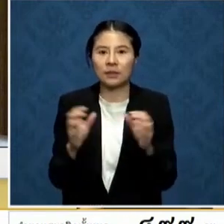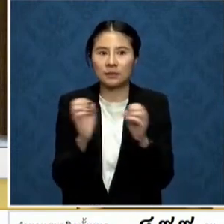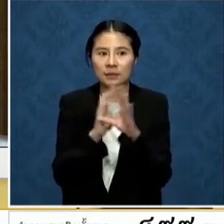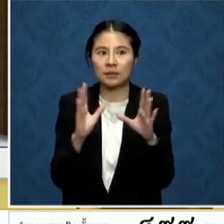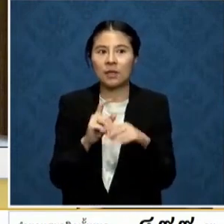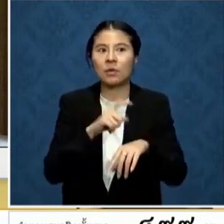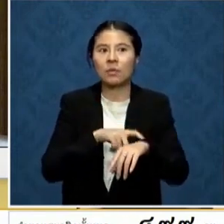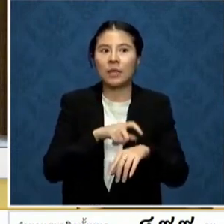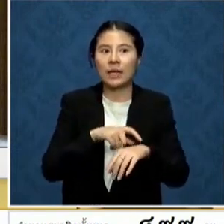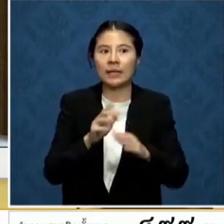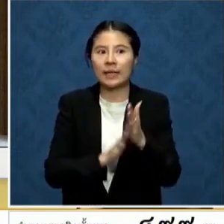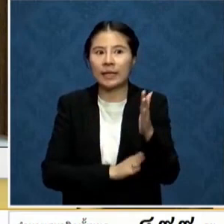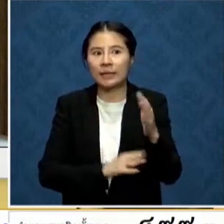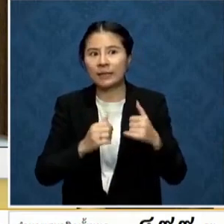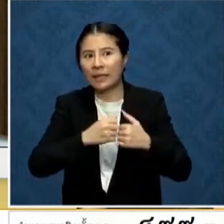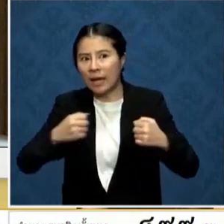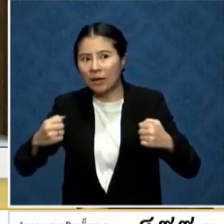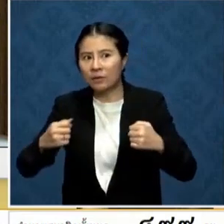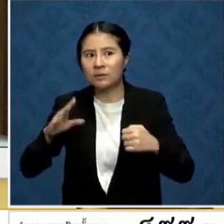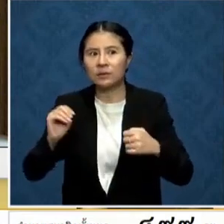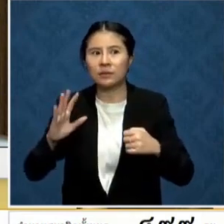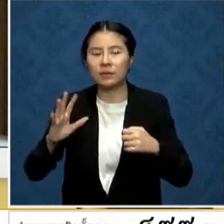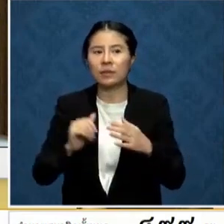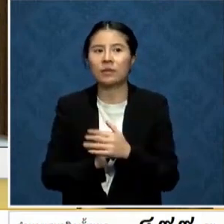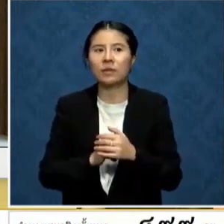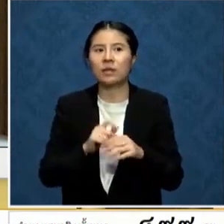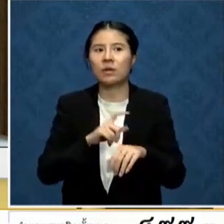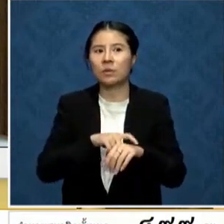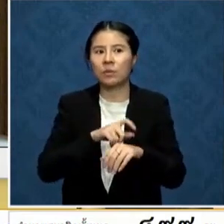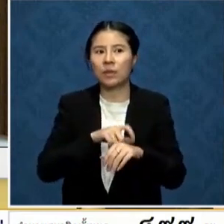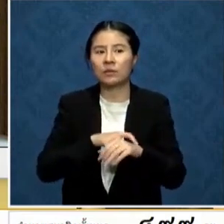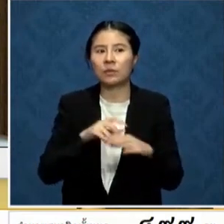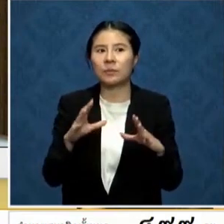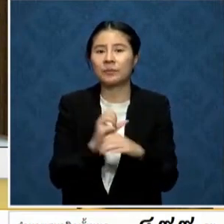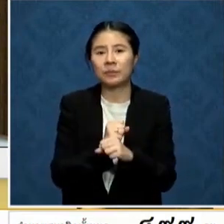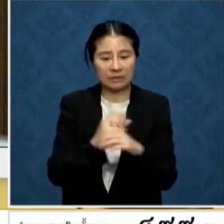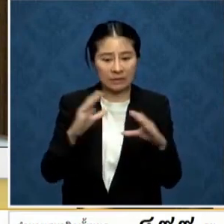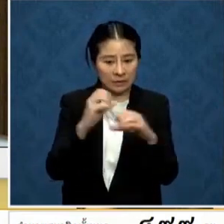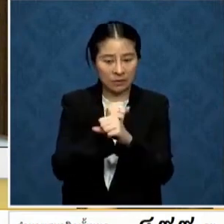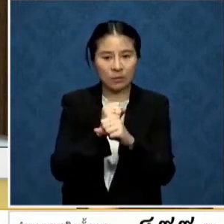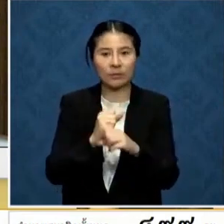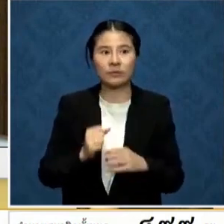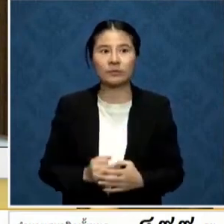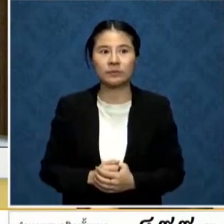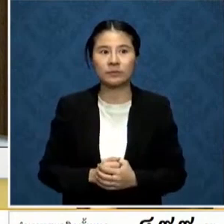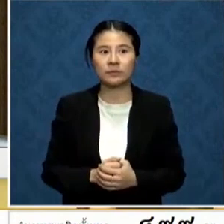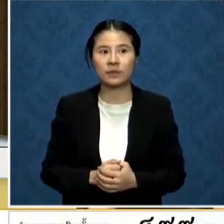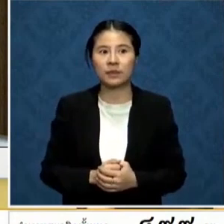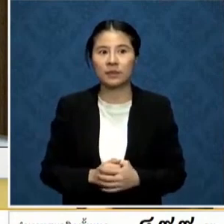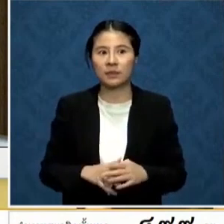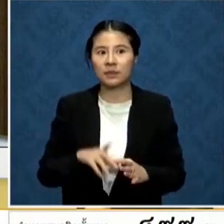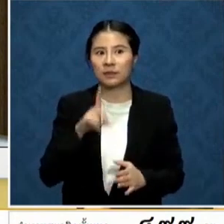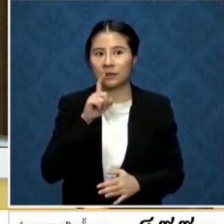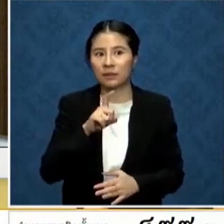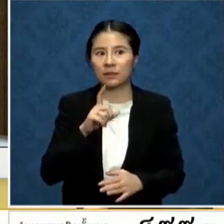เวลายาว 10นาทีผู้ตอบกใช้เวลายาว 45นาทีเนี่ยพยายามจะให้มันมีเอ่อความกระฉับกระเฉงมากขึ้นเหมือนกับบทสนทนาระหว่าง 2คนที่มีการ